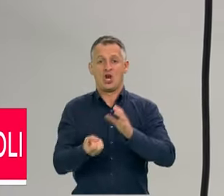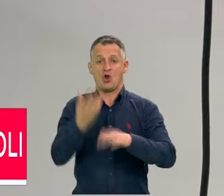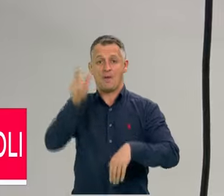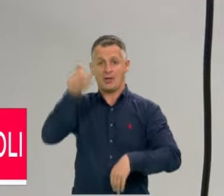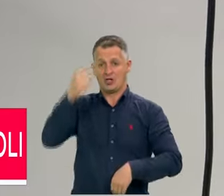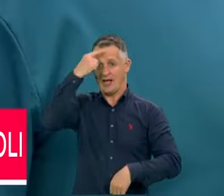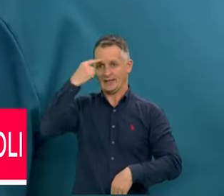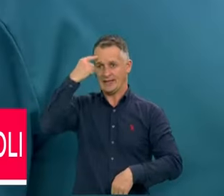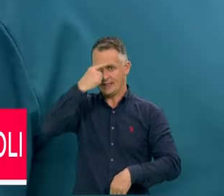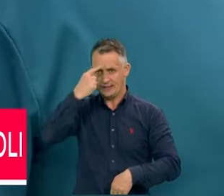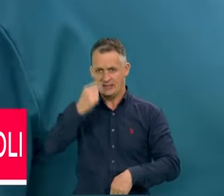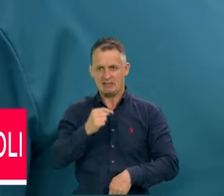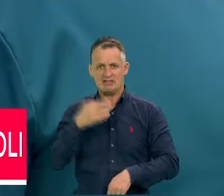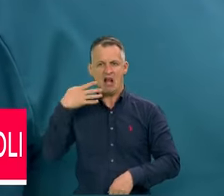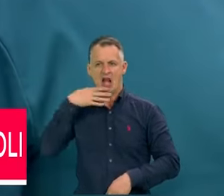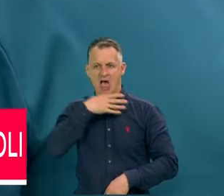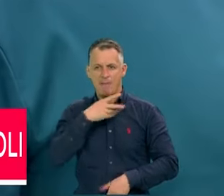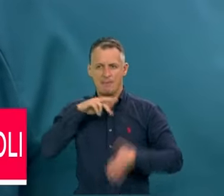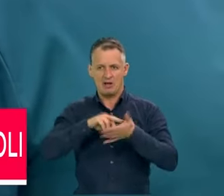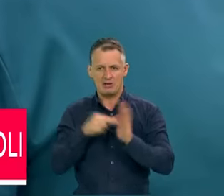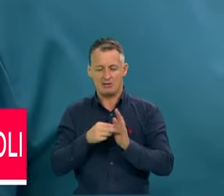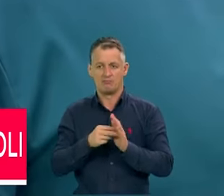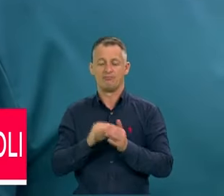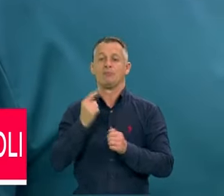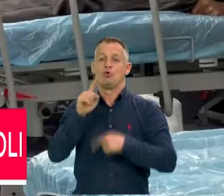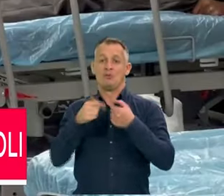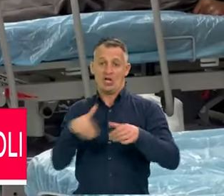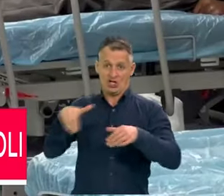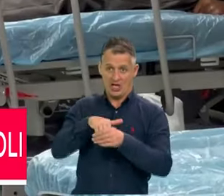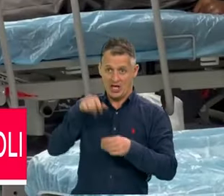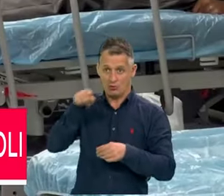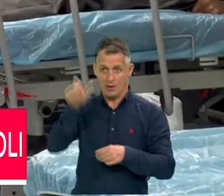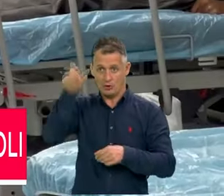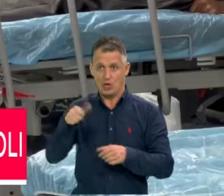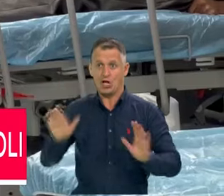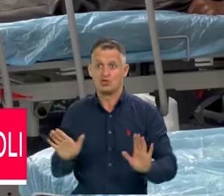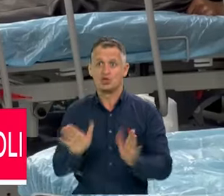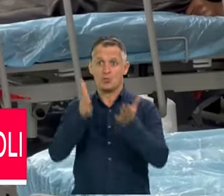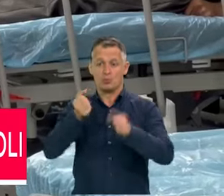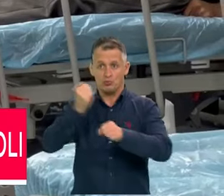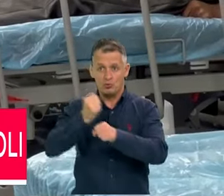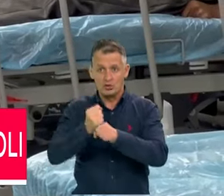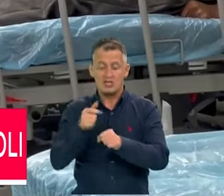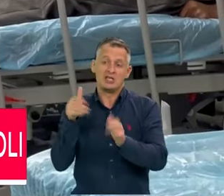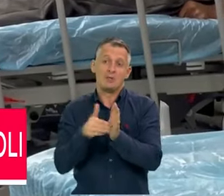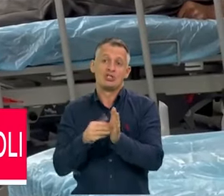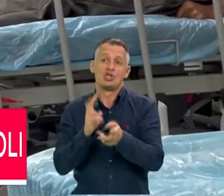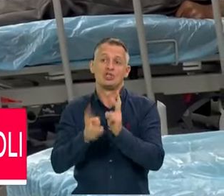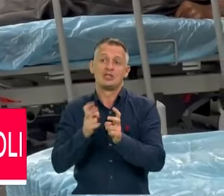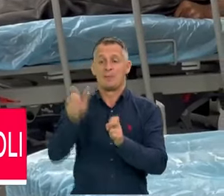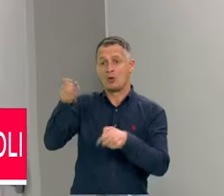asistenți ar fi atât de slab pregătiți odată angajați în unitățile medicale debutanții sunt puși în situația în care trebuie să îngrijească